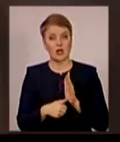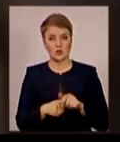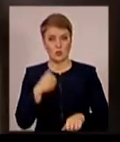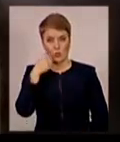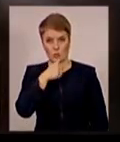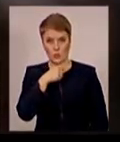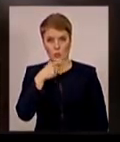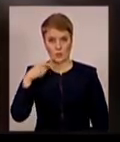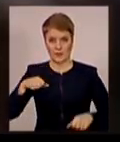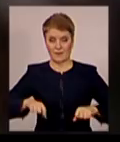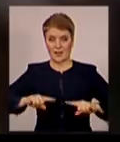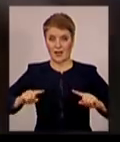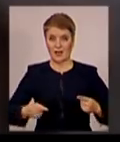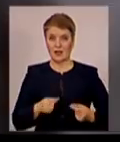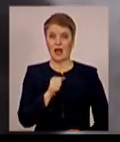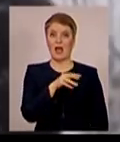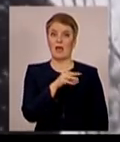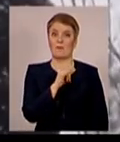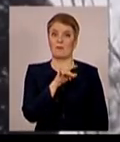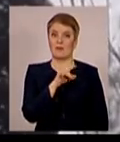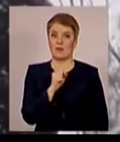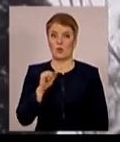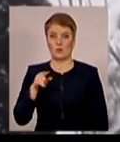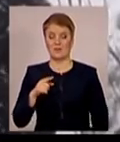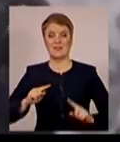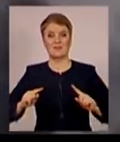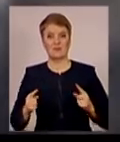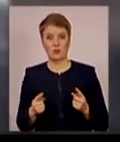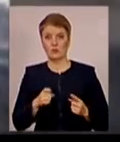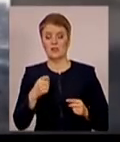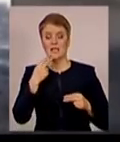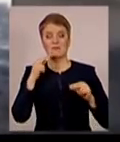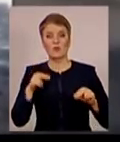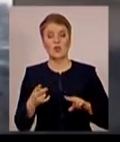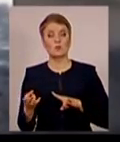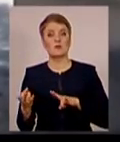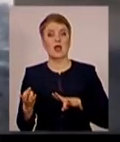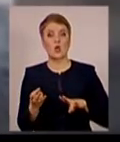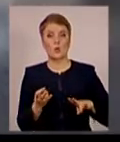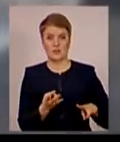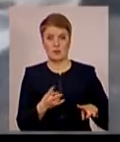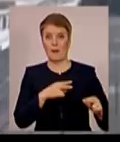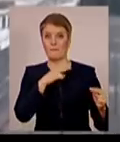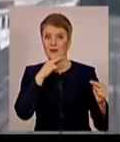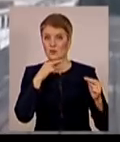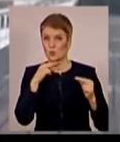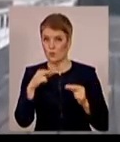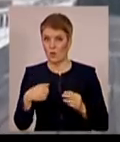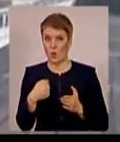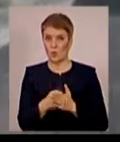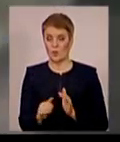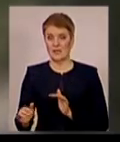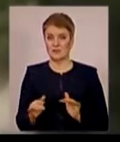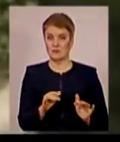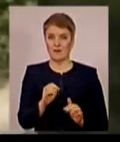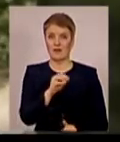влада заарештувала Еміра Усейна. І відтоді він під вартою за звинуваченнями в тероризмі. Привернути увагу до справи Еміра